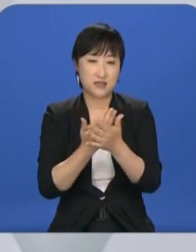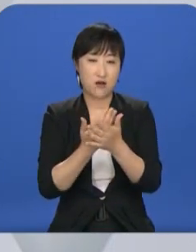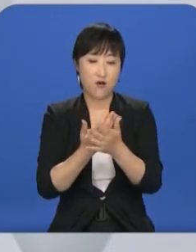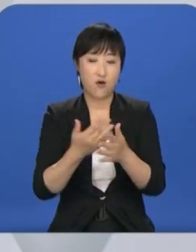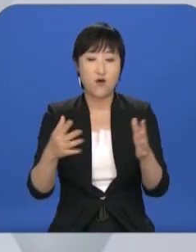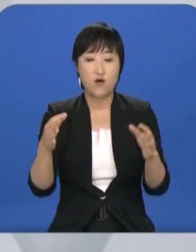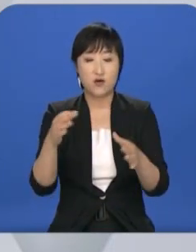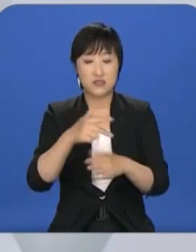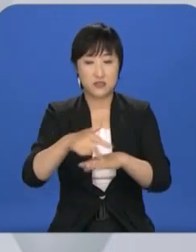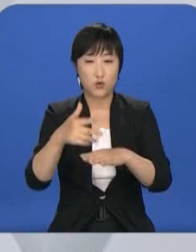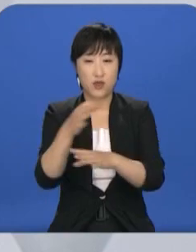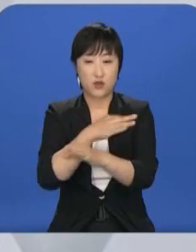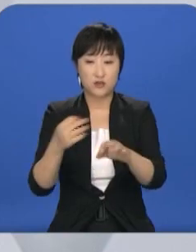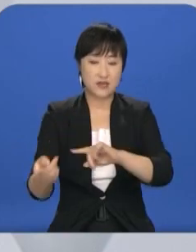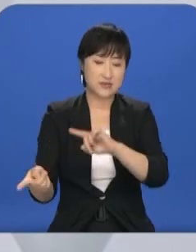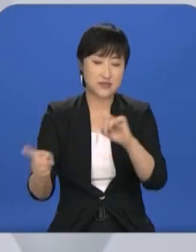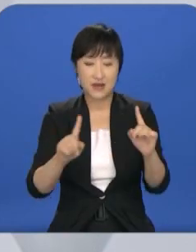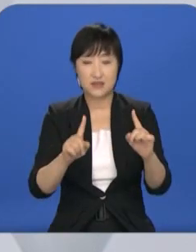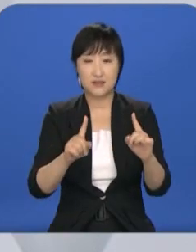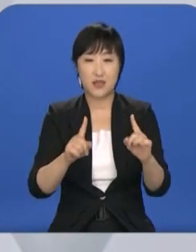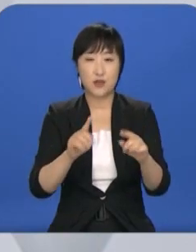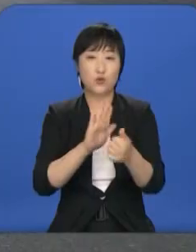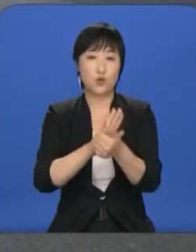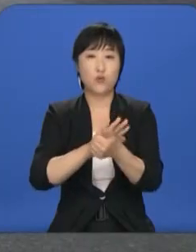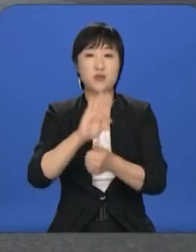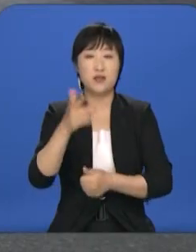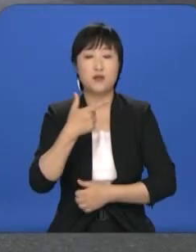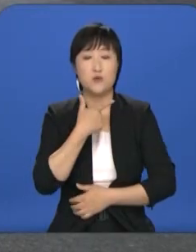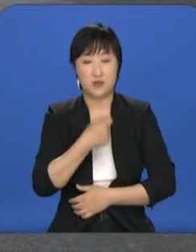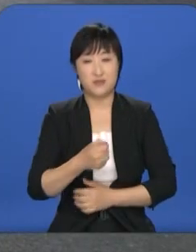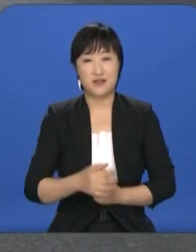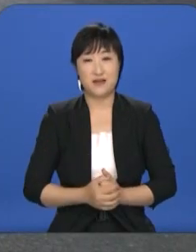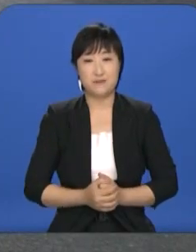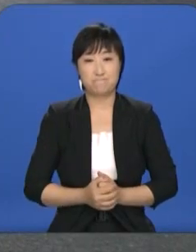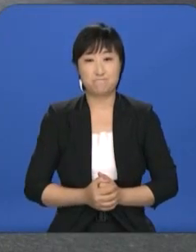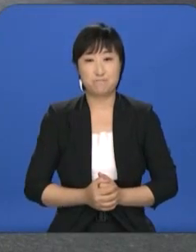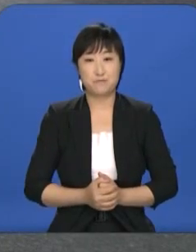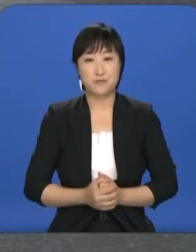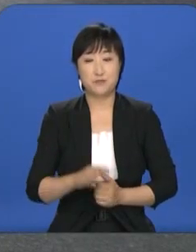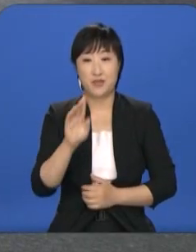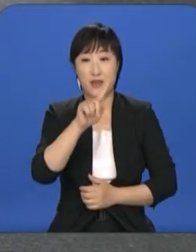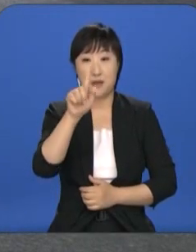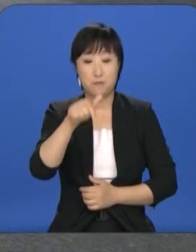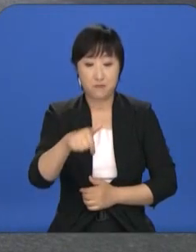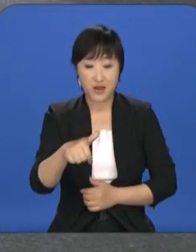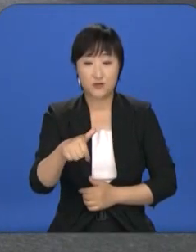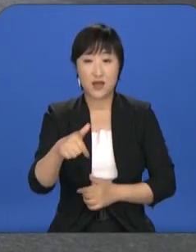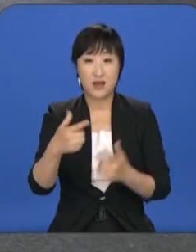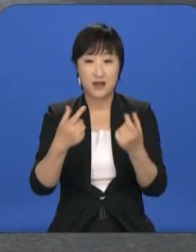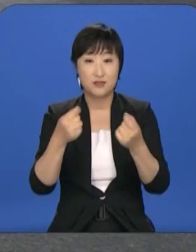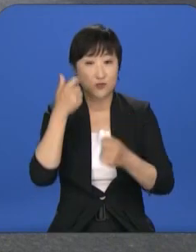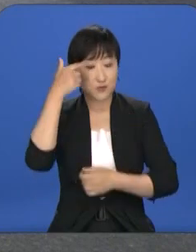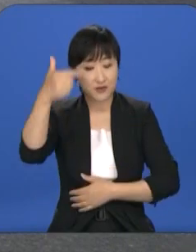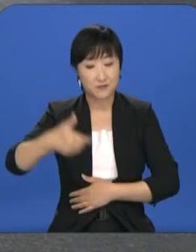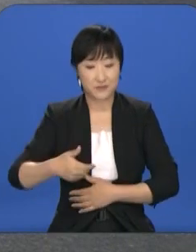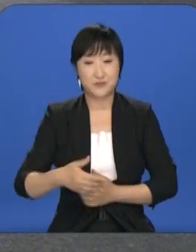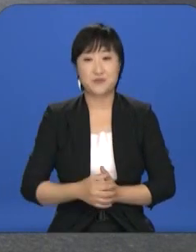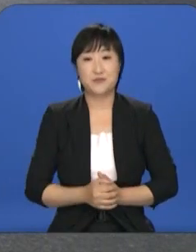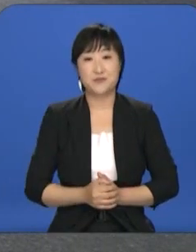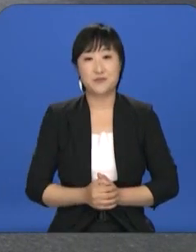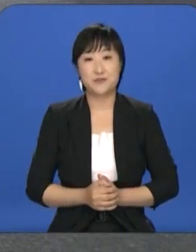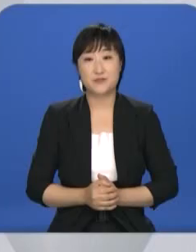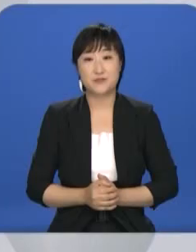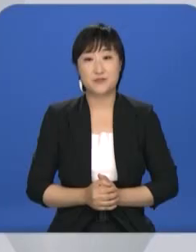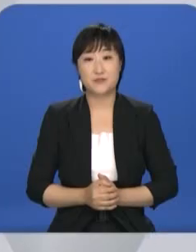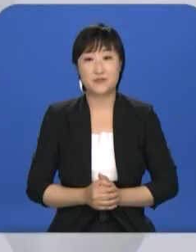진도의 경제를 살리는 데 보탬이 되고자 합니다. 박희단 후보 같은 질문에 대해 답변 주시죠. 1분